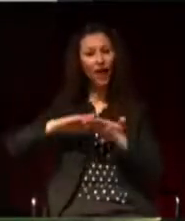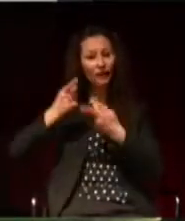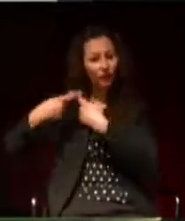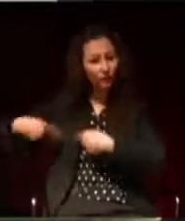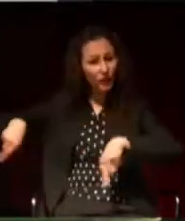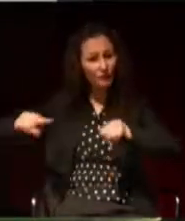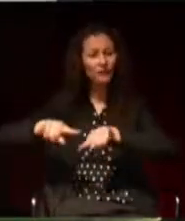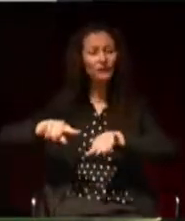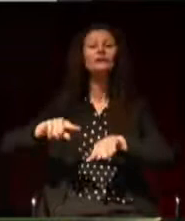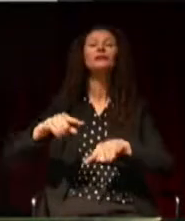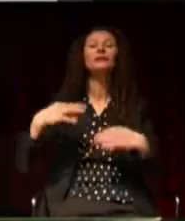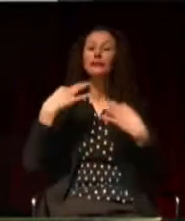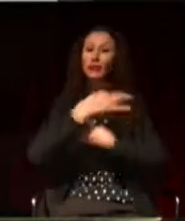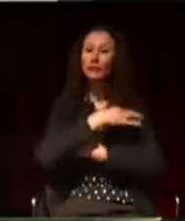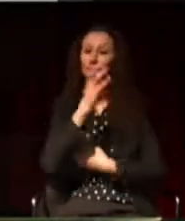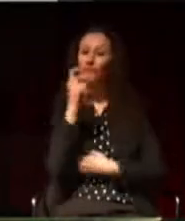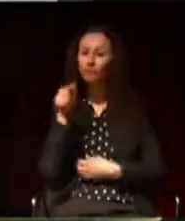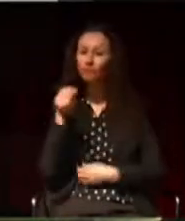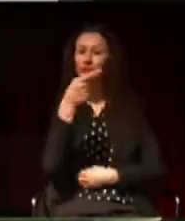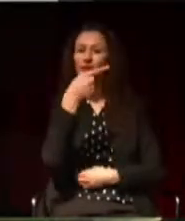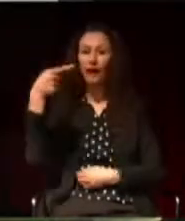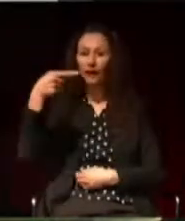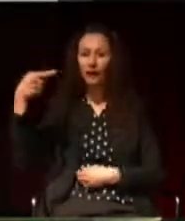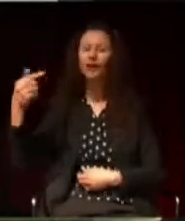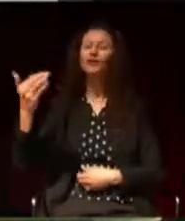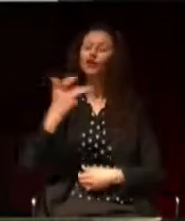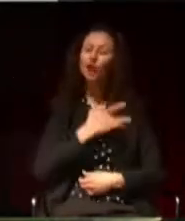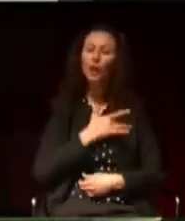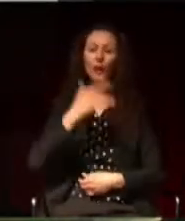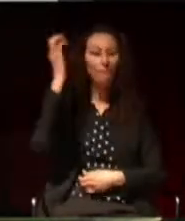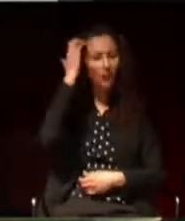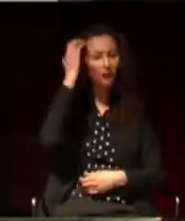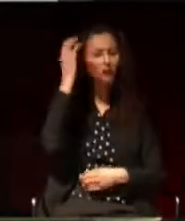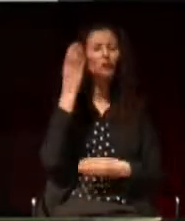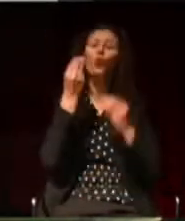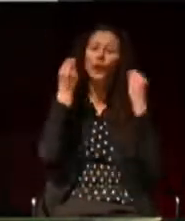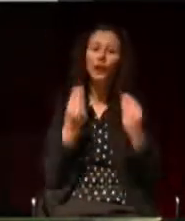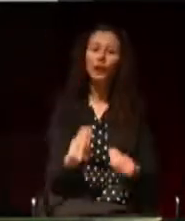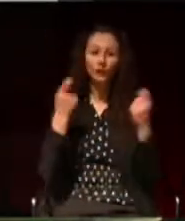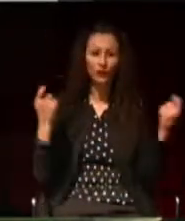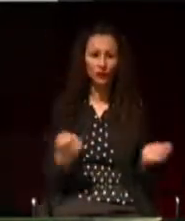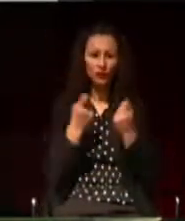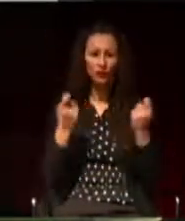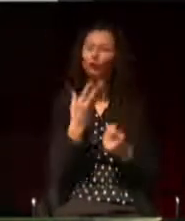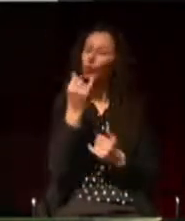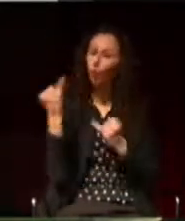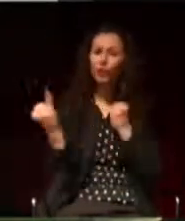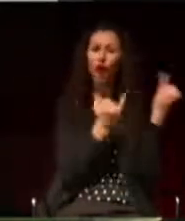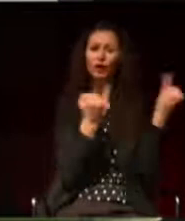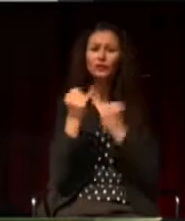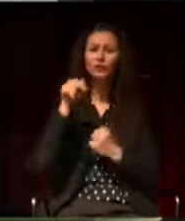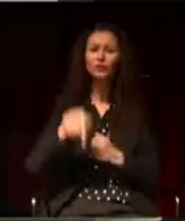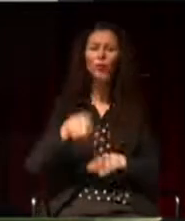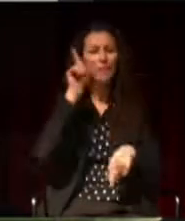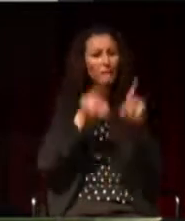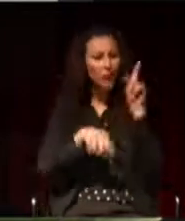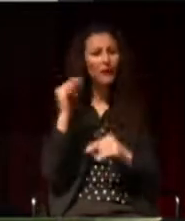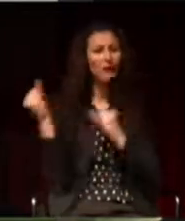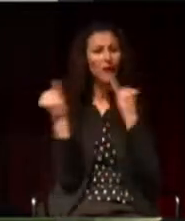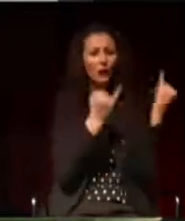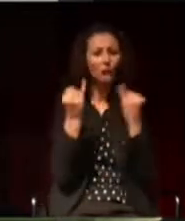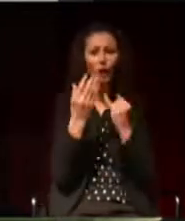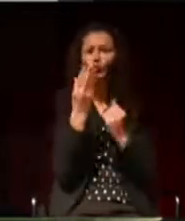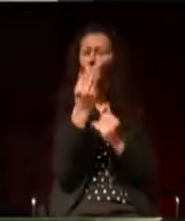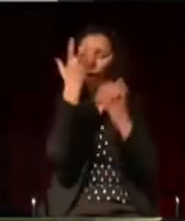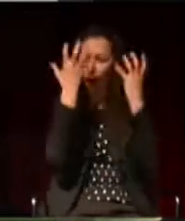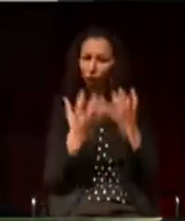arkadaşlarımız, saydığım daireler, herkes canla başla çok iyi çalıştı. Çok tartıştık. Burada bazen tartışmalar